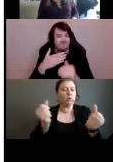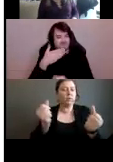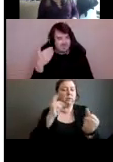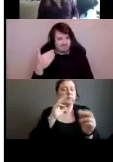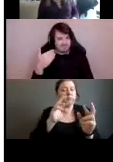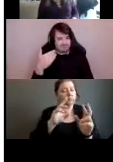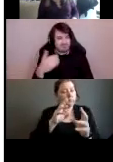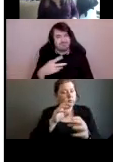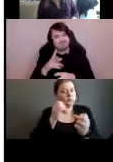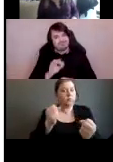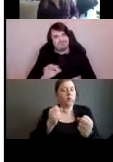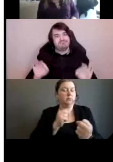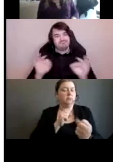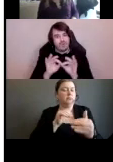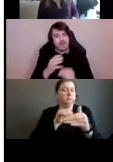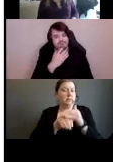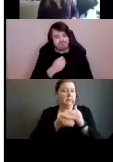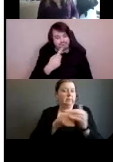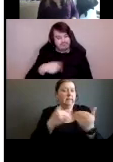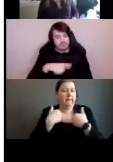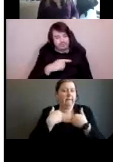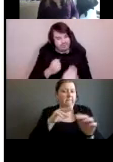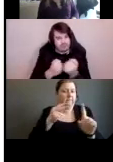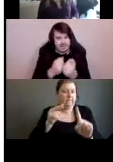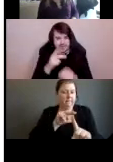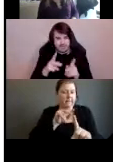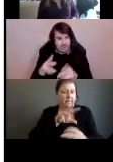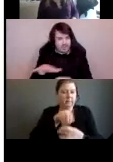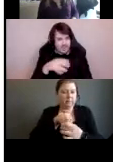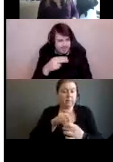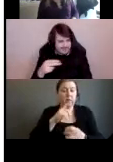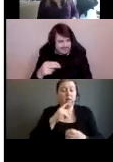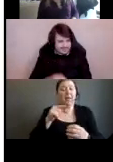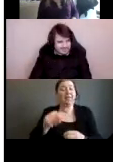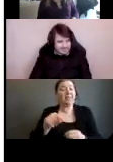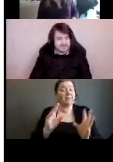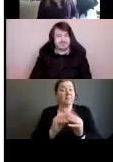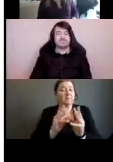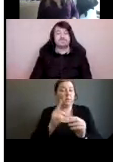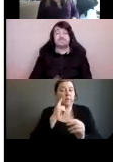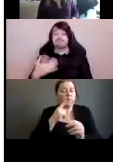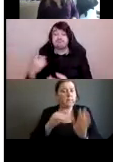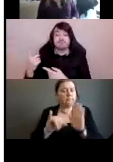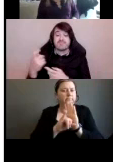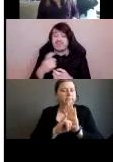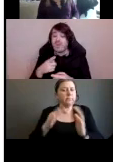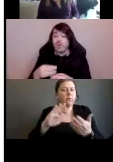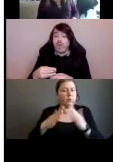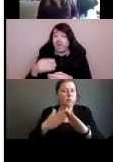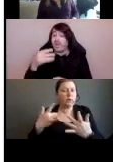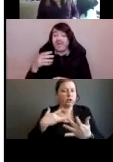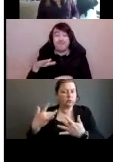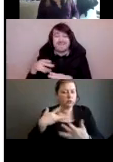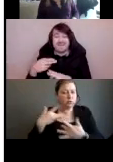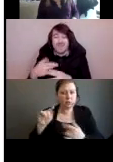Alors, c'est très important pour nous de soutenir les personnes handicapées. Les questions compilées qui n'ont pas été